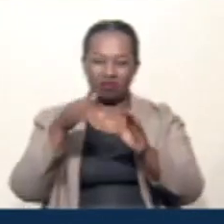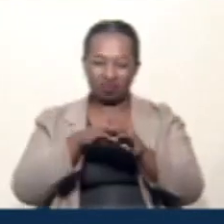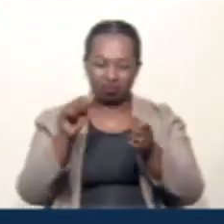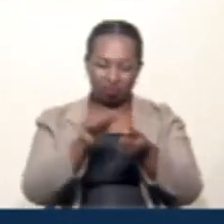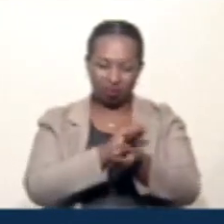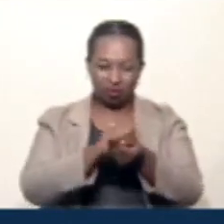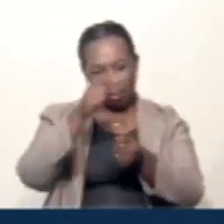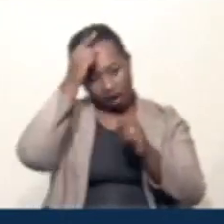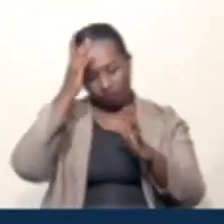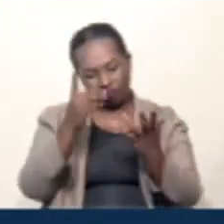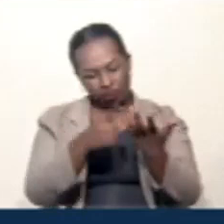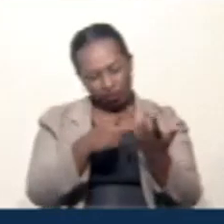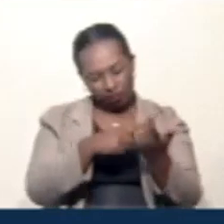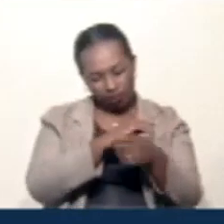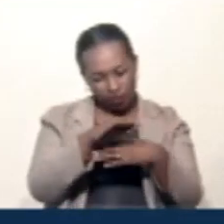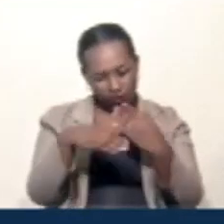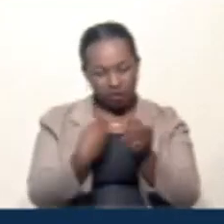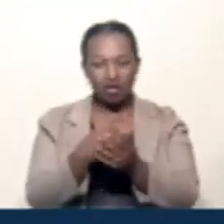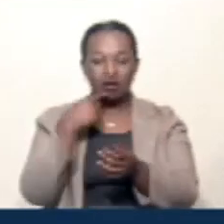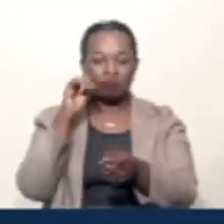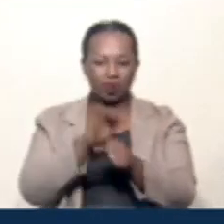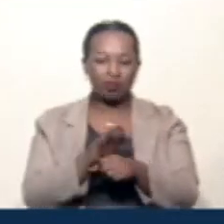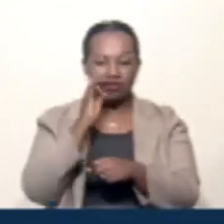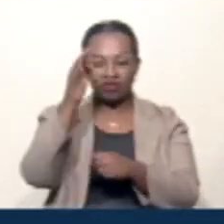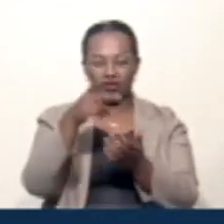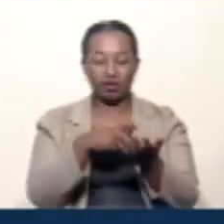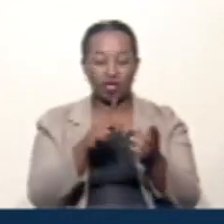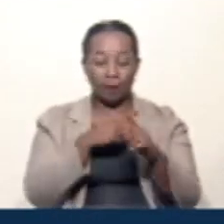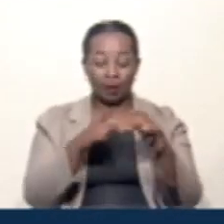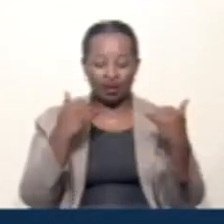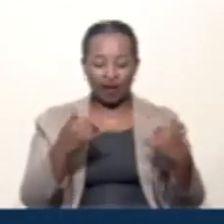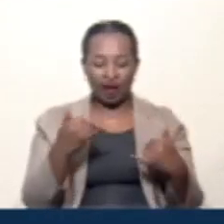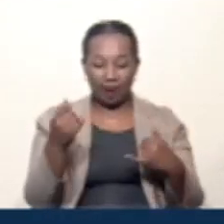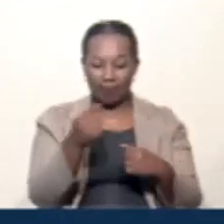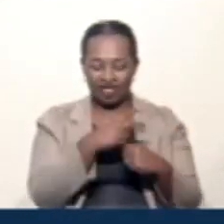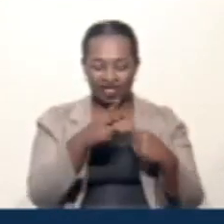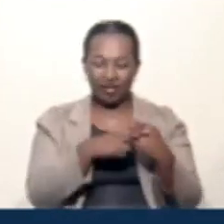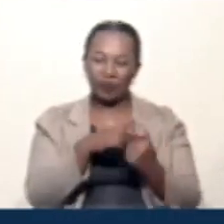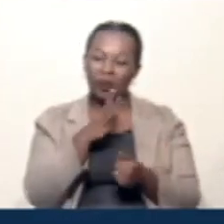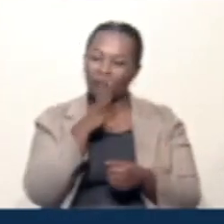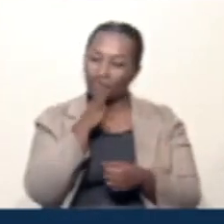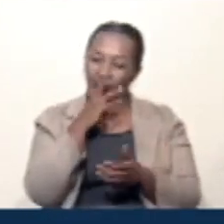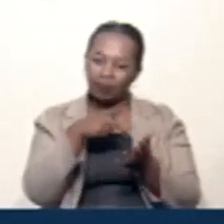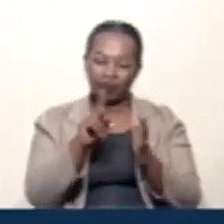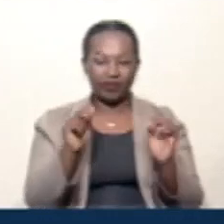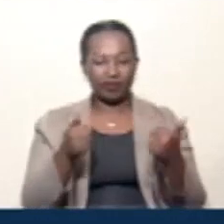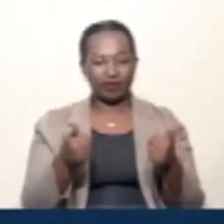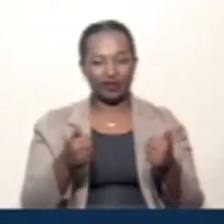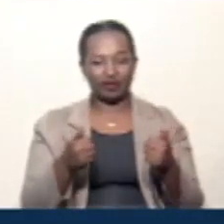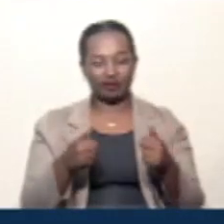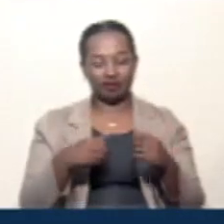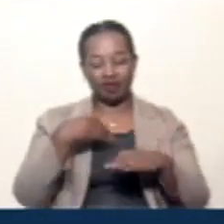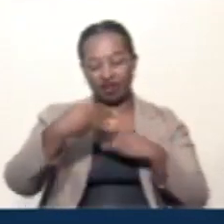babariwe ibyangiritse ndetse bizezwa kwishyurwa, ariko hashize amezi agera kuri 7 bagitegereje. Imashini yanjye